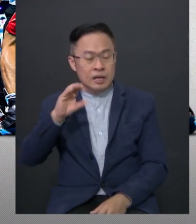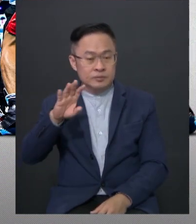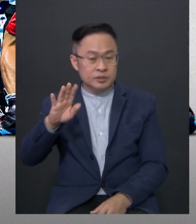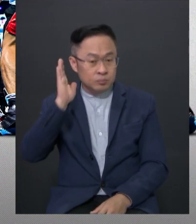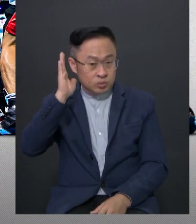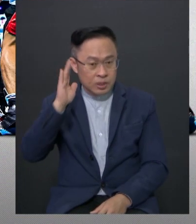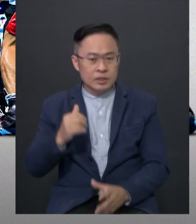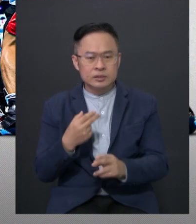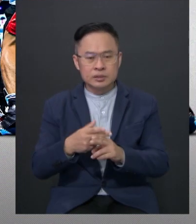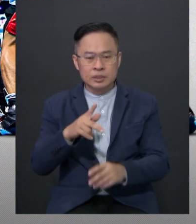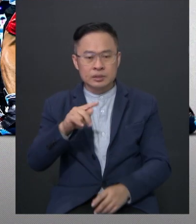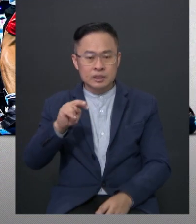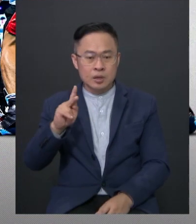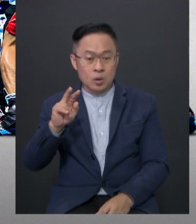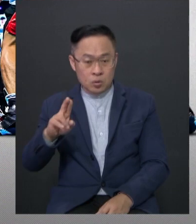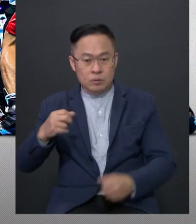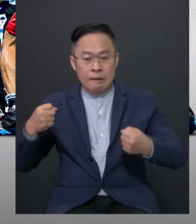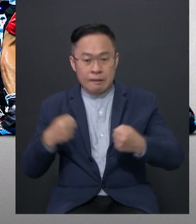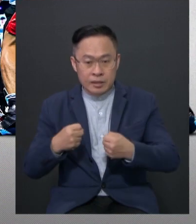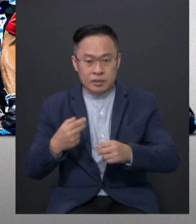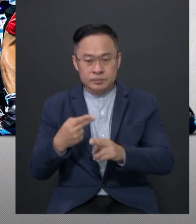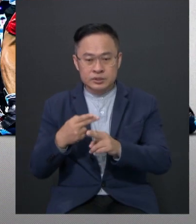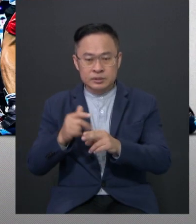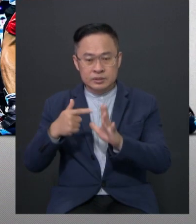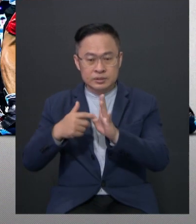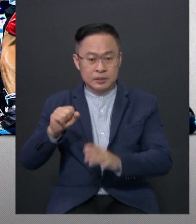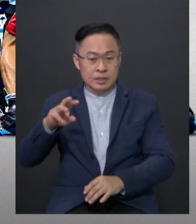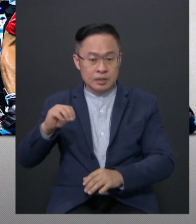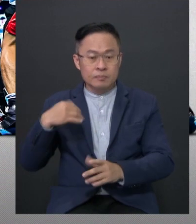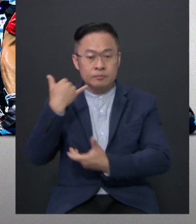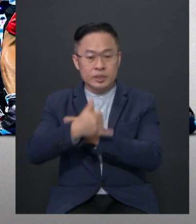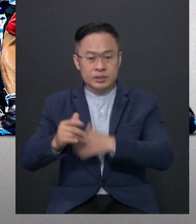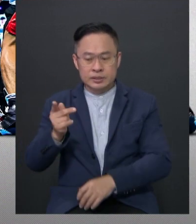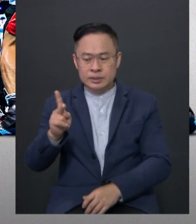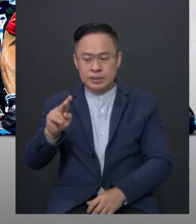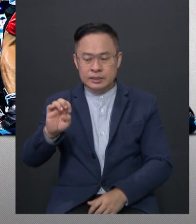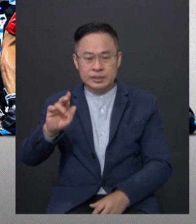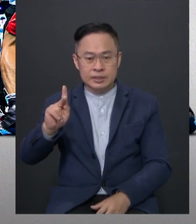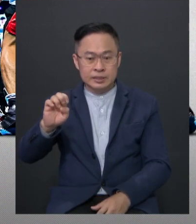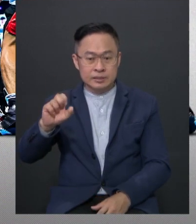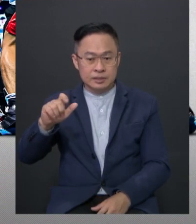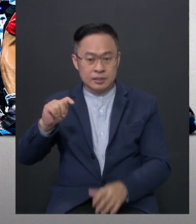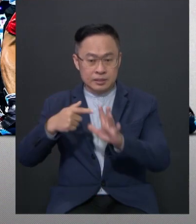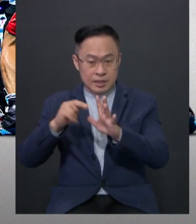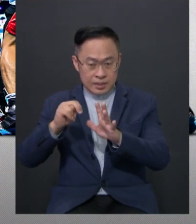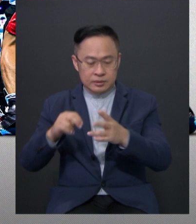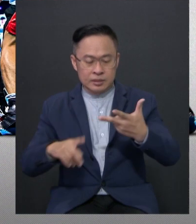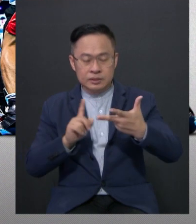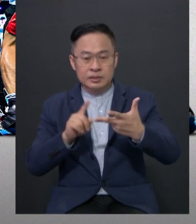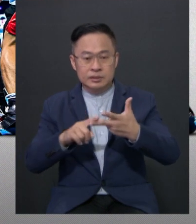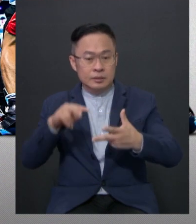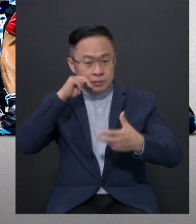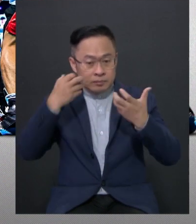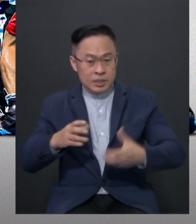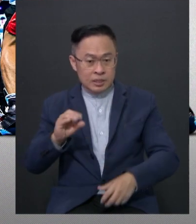รอ่อนแย้มนะคะเจอกับอิสลามโทโรเบฟค่ะนักชกจากคีกิสถานนะคะขยับมาที่รุ่น57